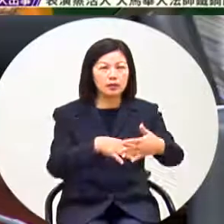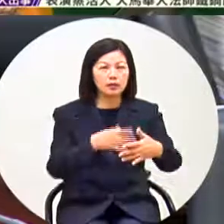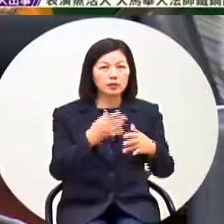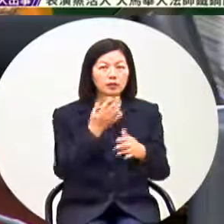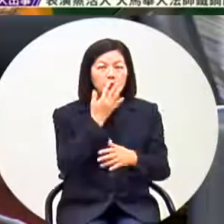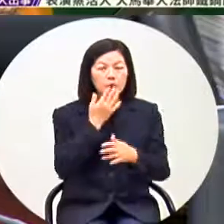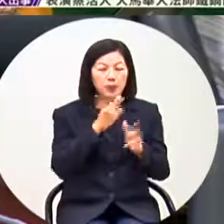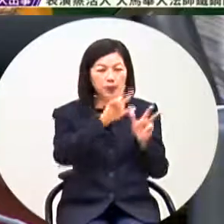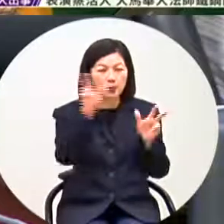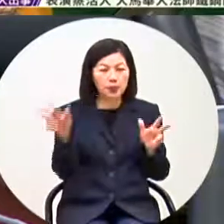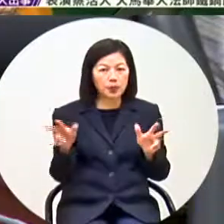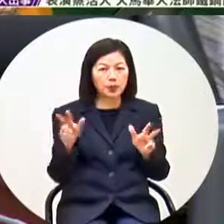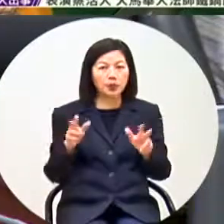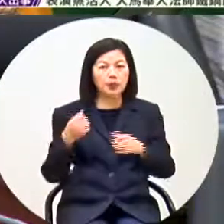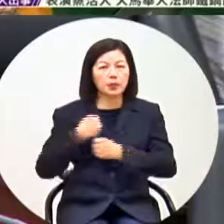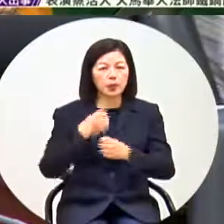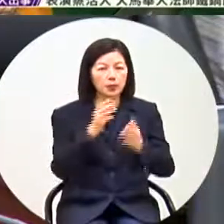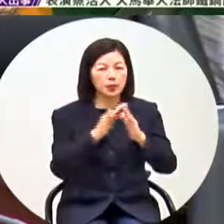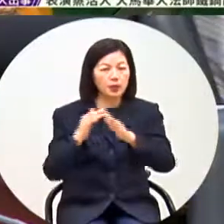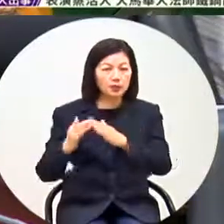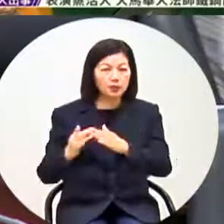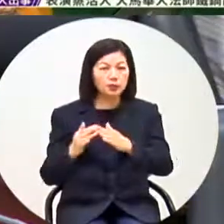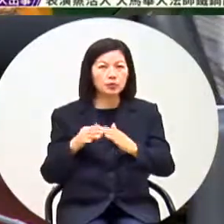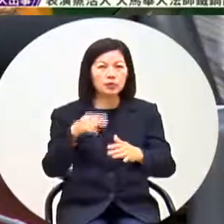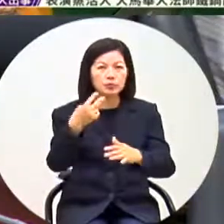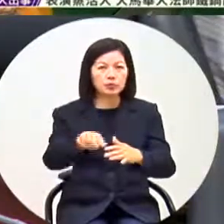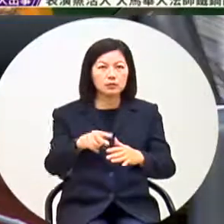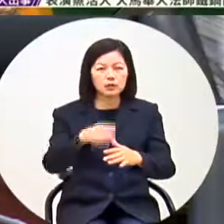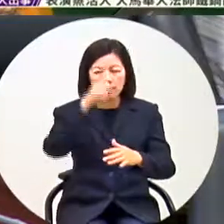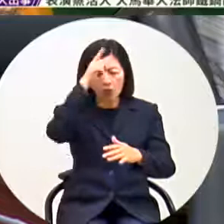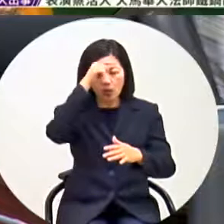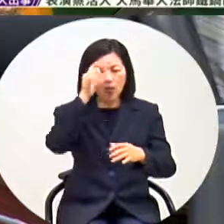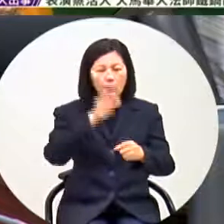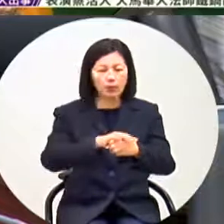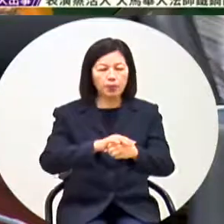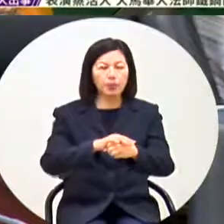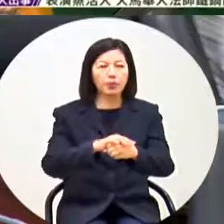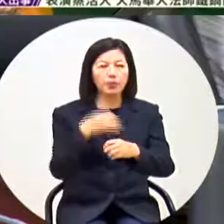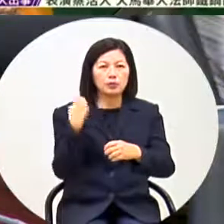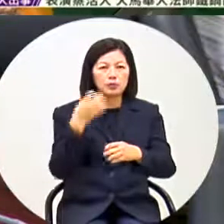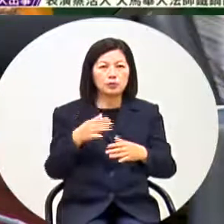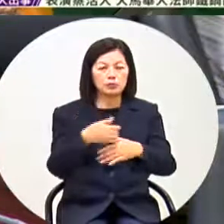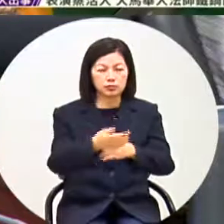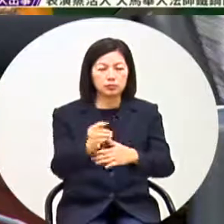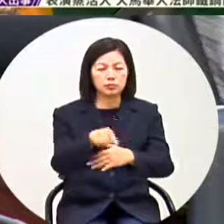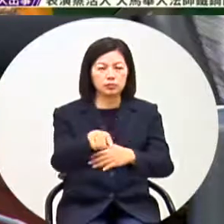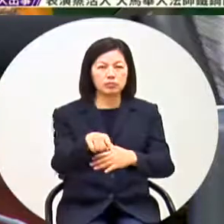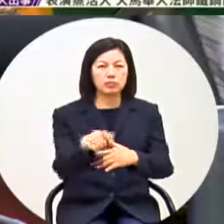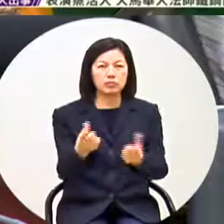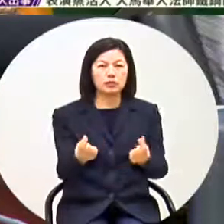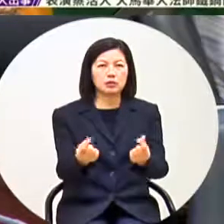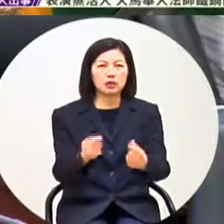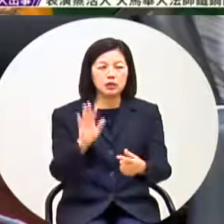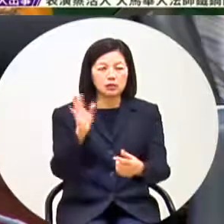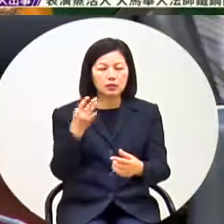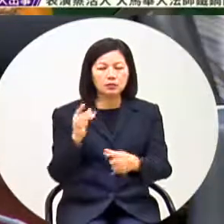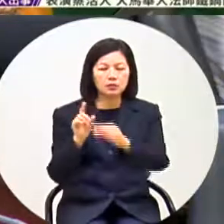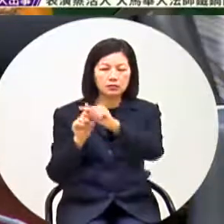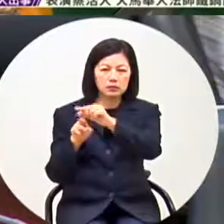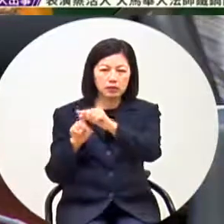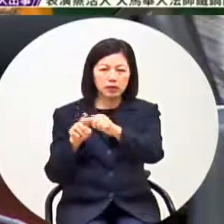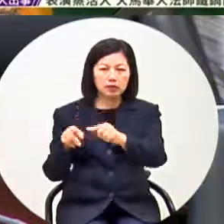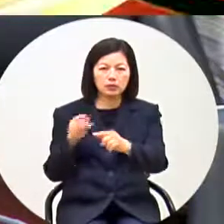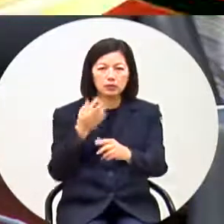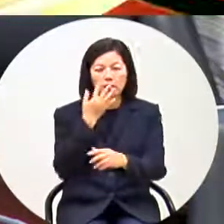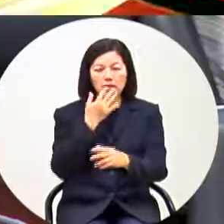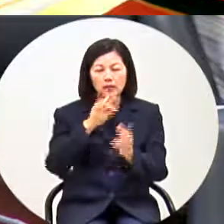是黄埔新村哦，黄埔新村哦，但是就被台中的彩虹捐出了，哦，拿走